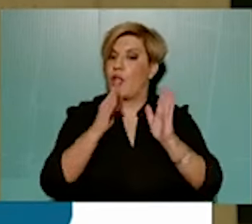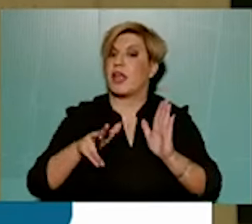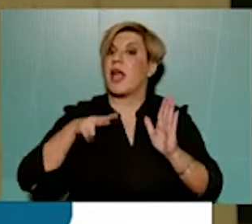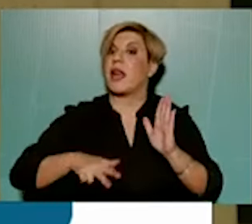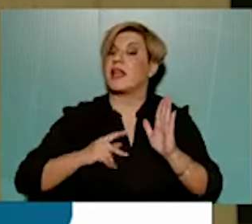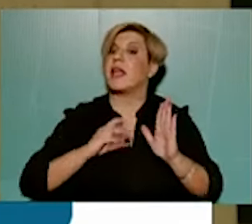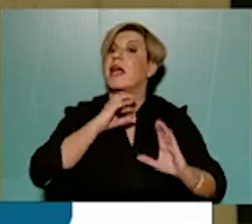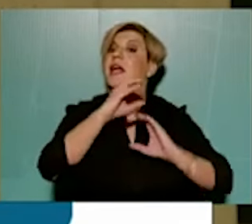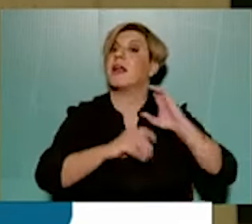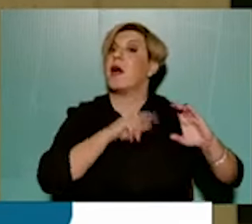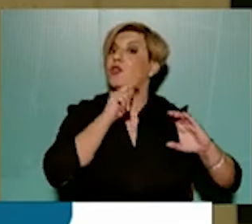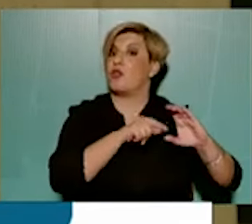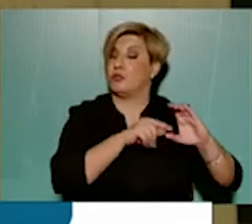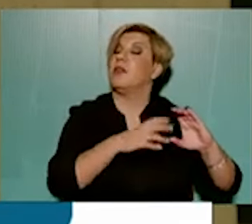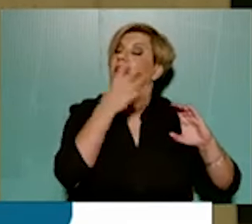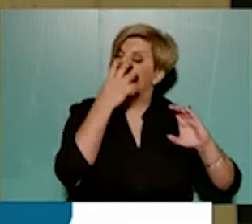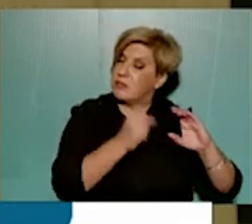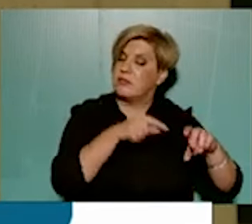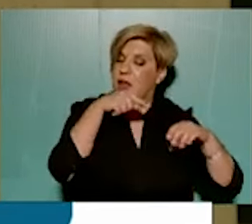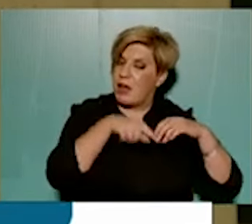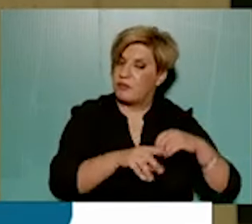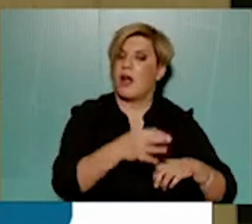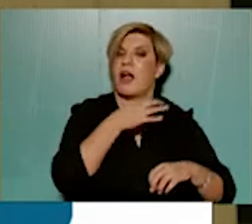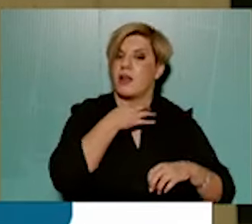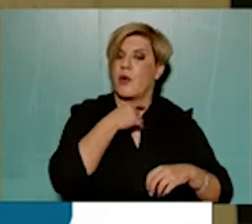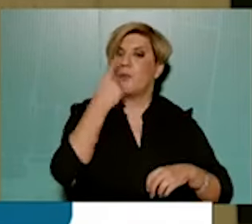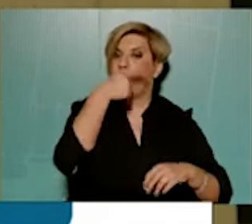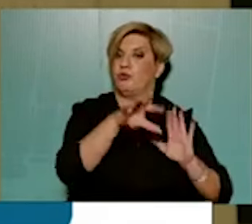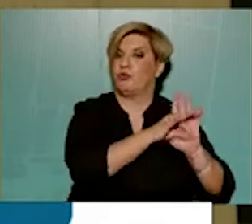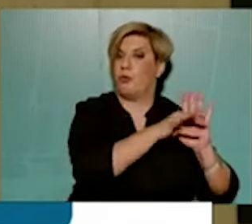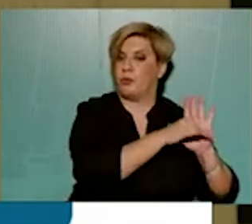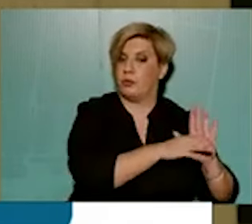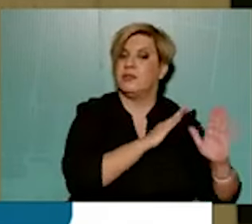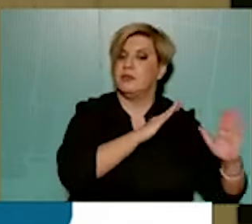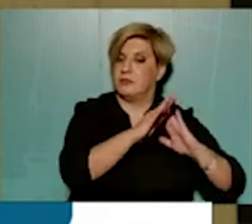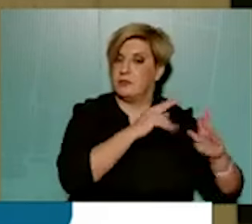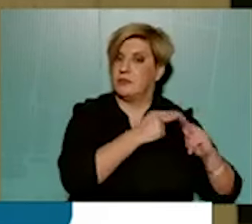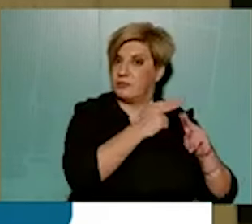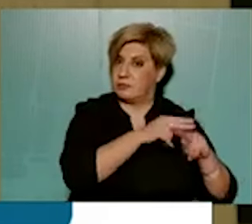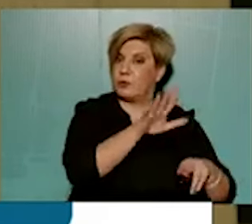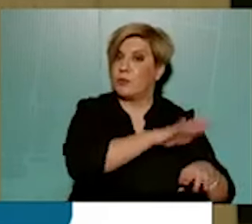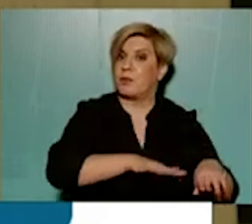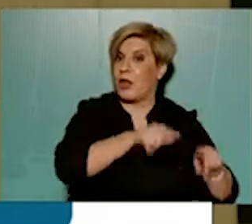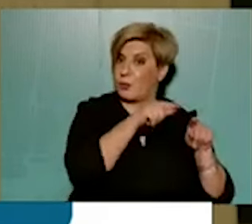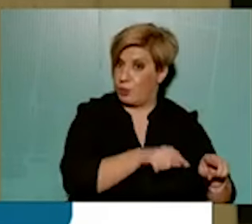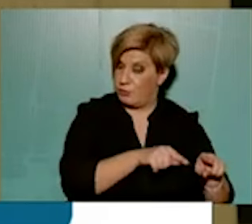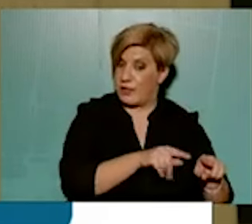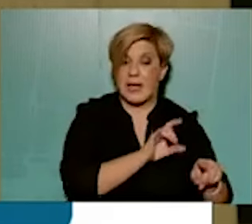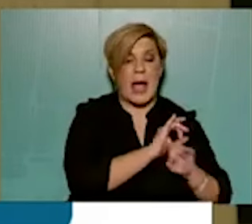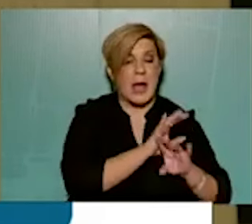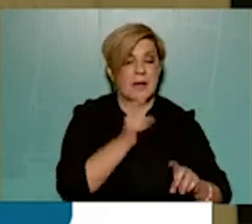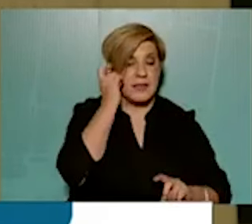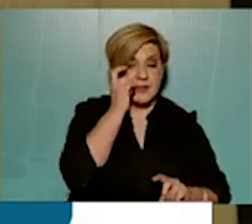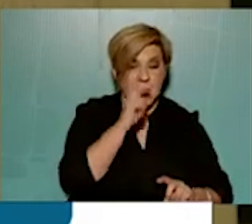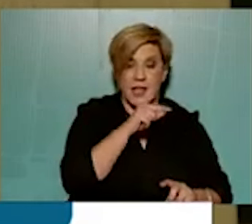κρατική χρηματοδότηση που θα εξασφαλίσουν ταυτόχρονα και το αναγκαίο προσωπικό για τη συντήρηση και αναβάθμιση του πάρκου. Καμία